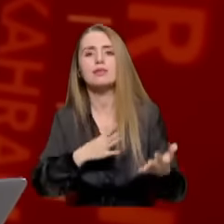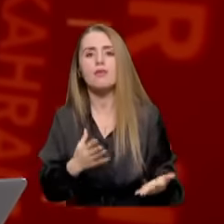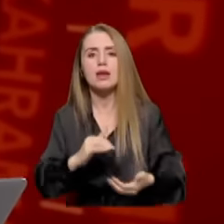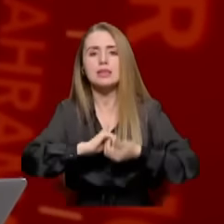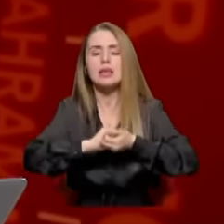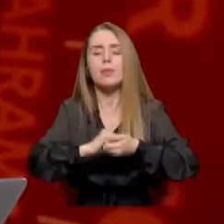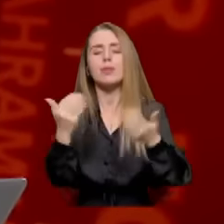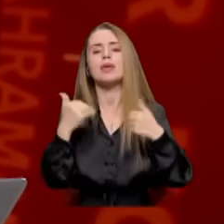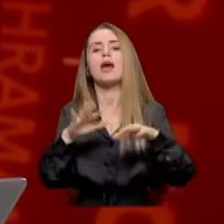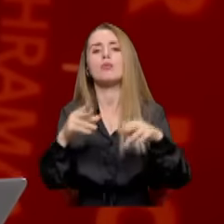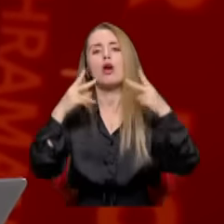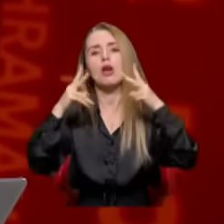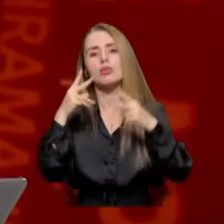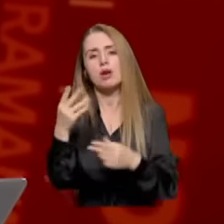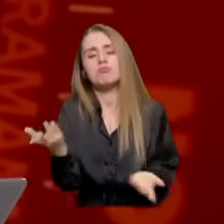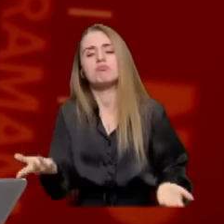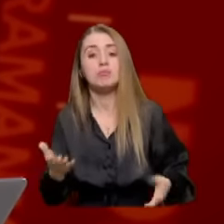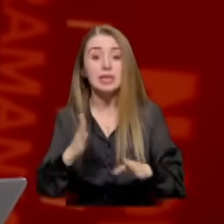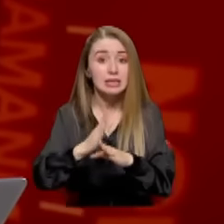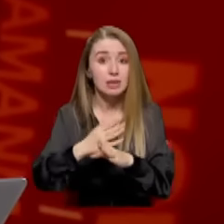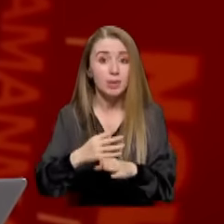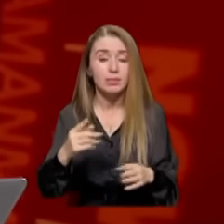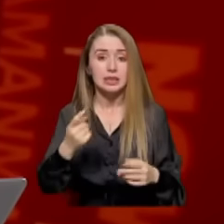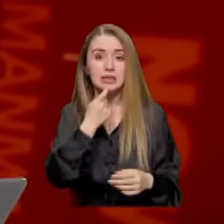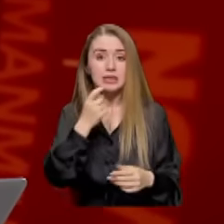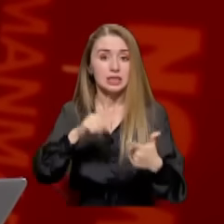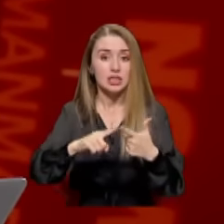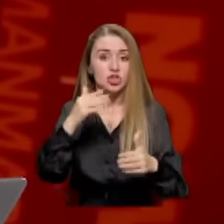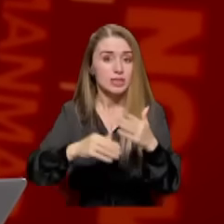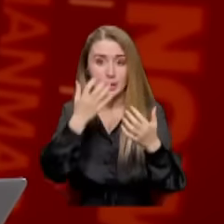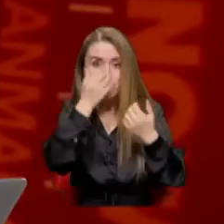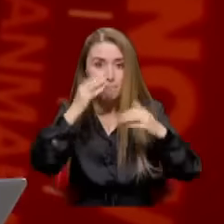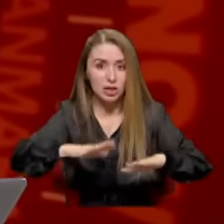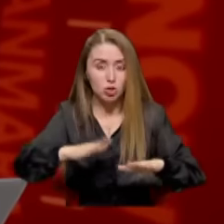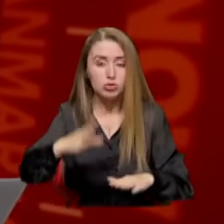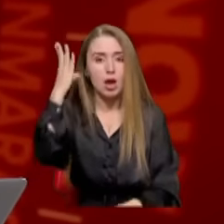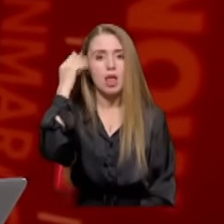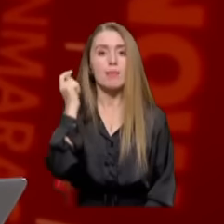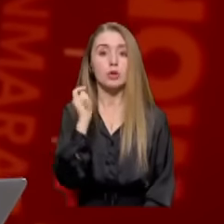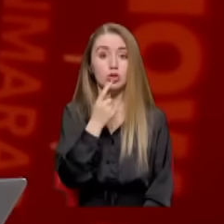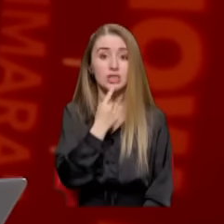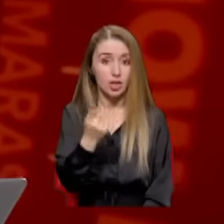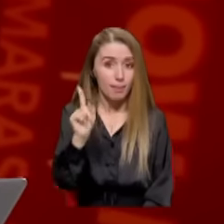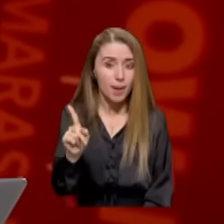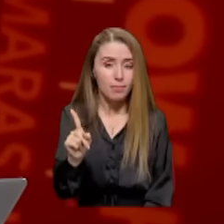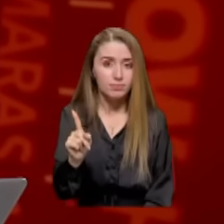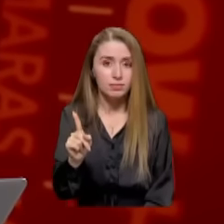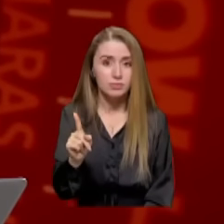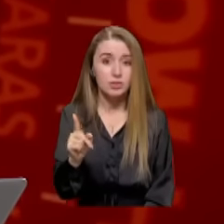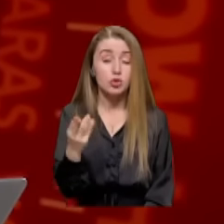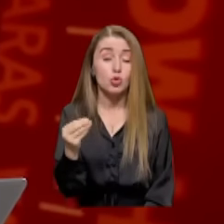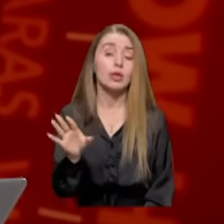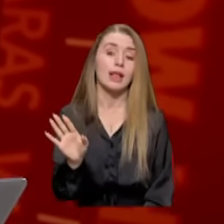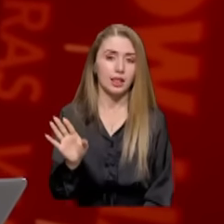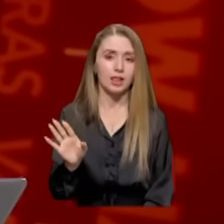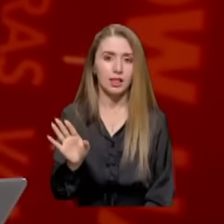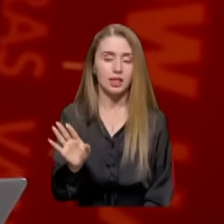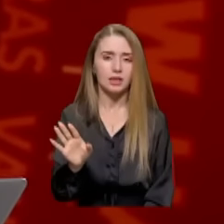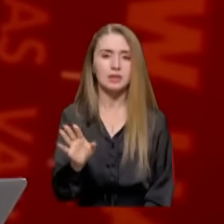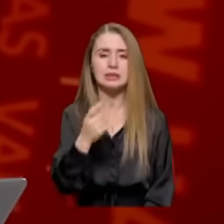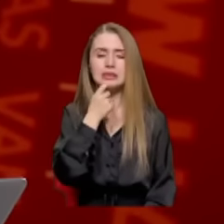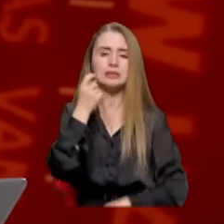Samimi gelmiyor bu açıklama bana ve neden yılın ikinci yarısını bekliyoruz? Anlamak zor diyeceğim ama çok da değil aslında.